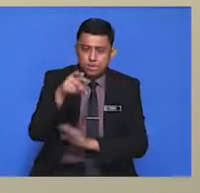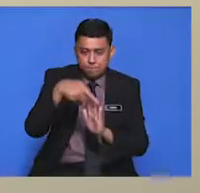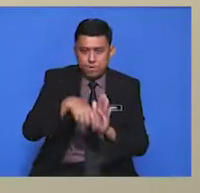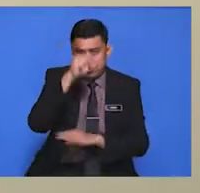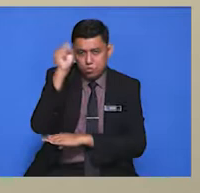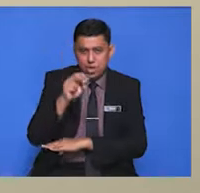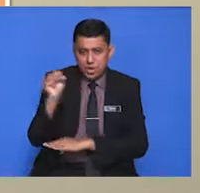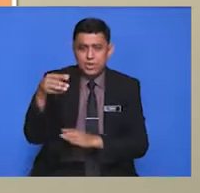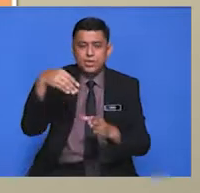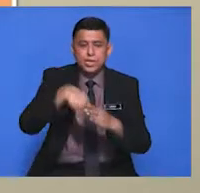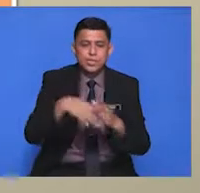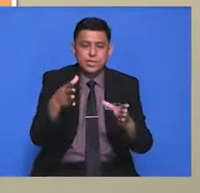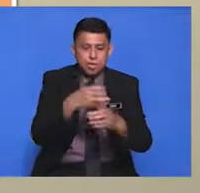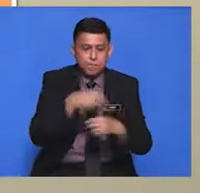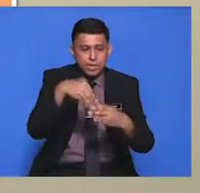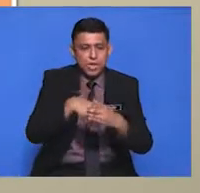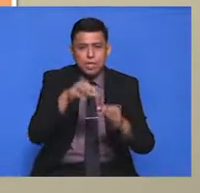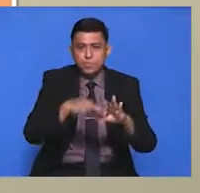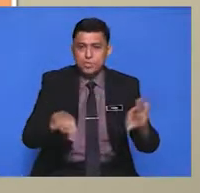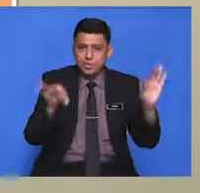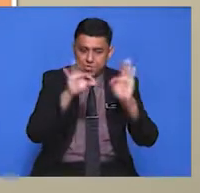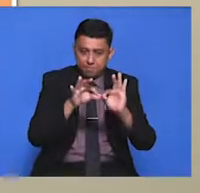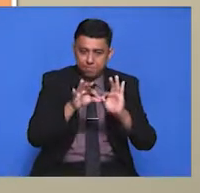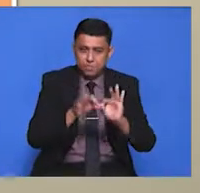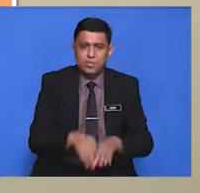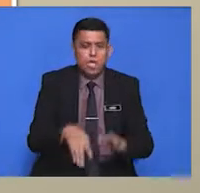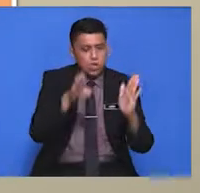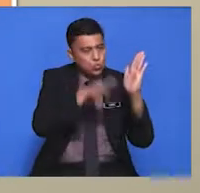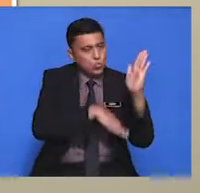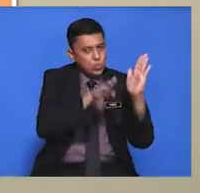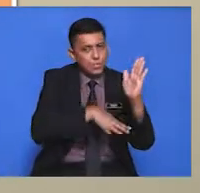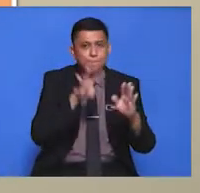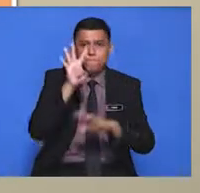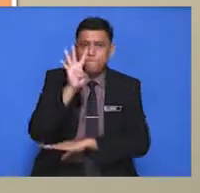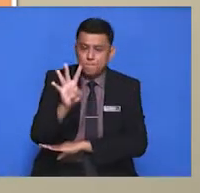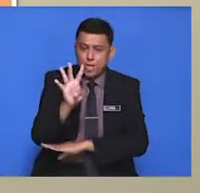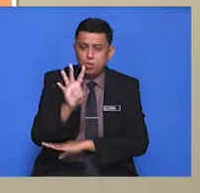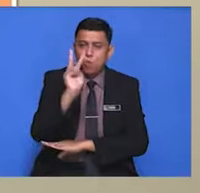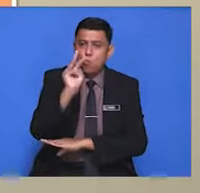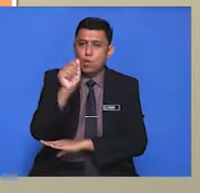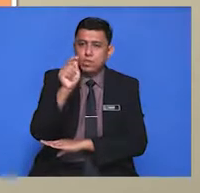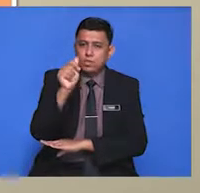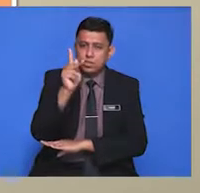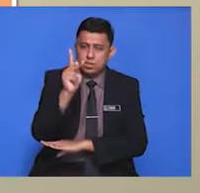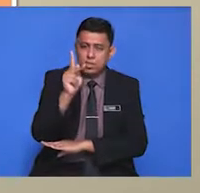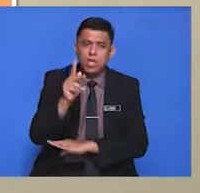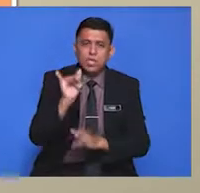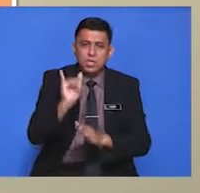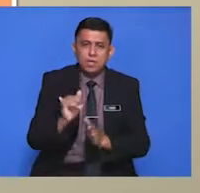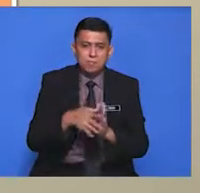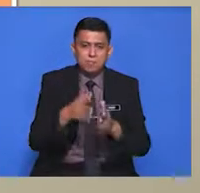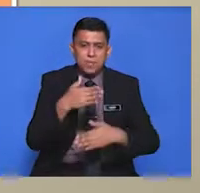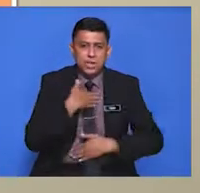cerpen. Ketiga, murid dapat menyatakan sekurang-kurangnya 4 perwatakan yang dimiliki oleh